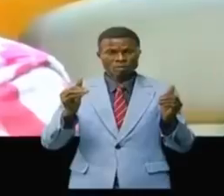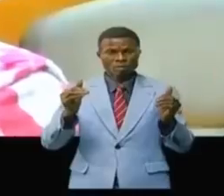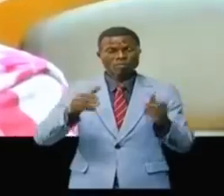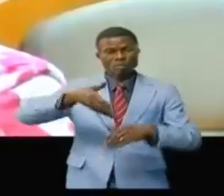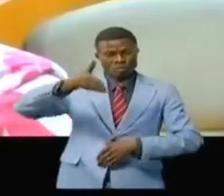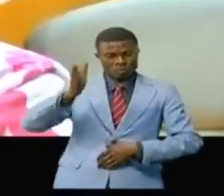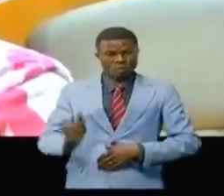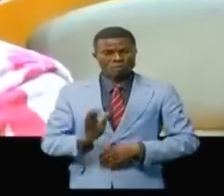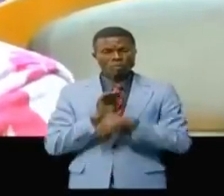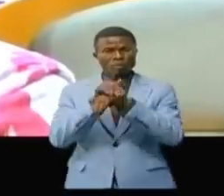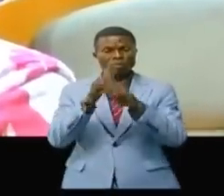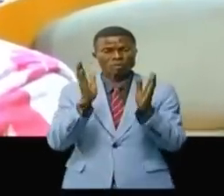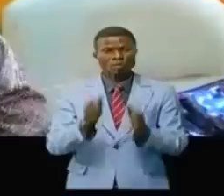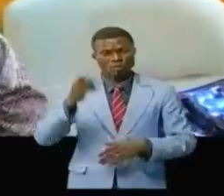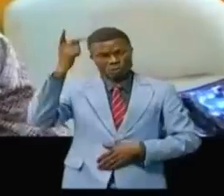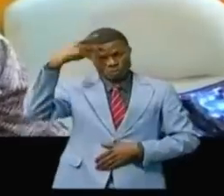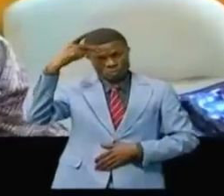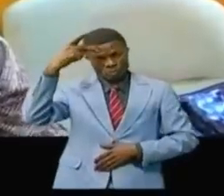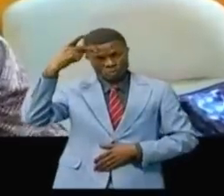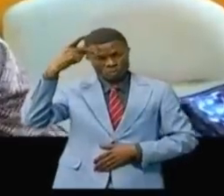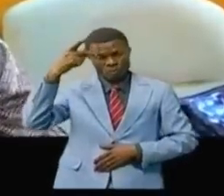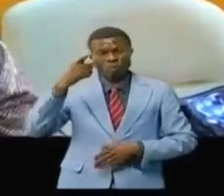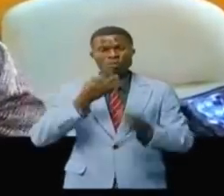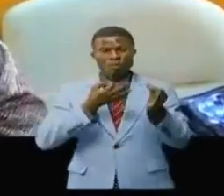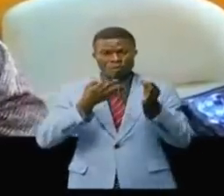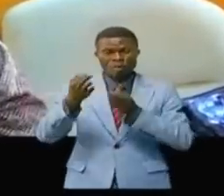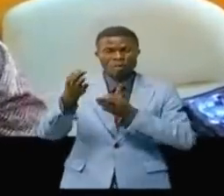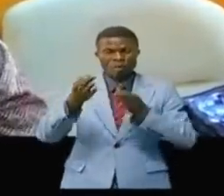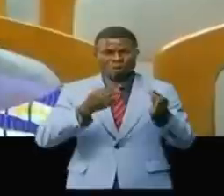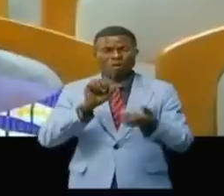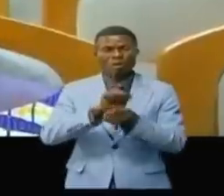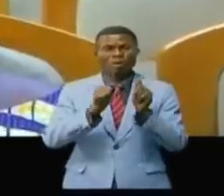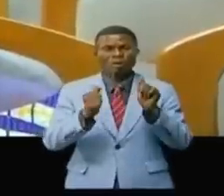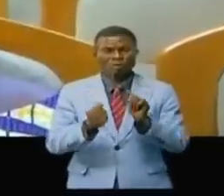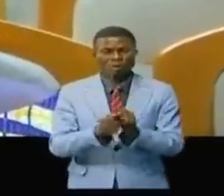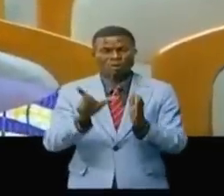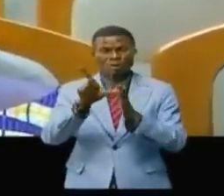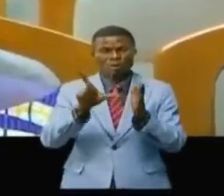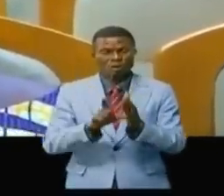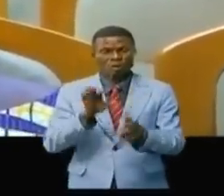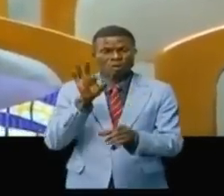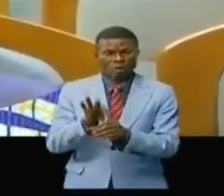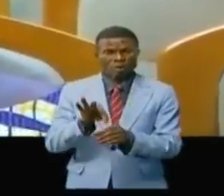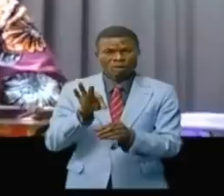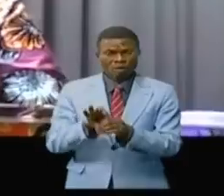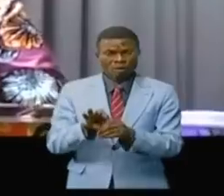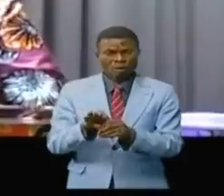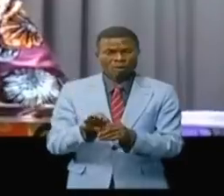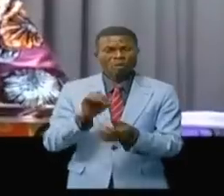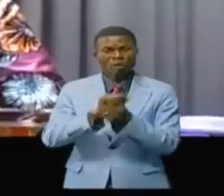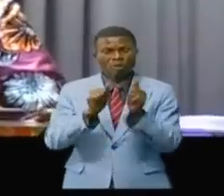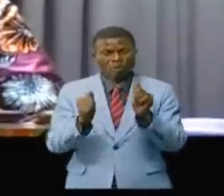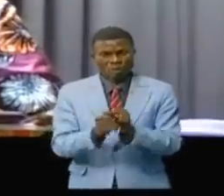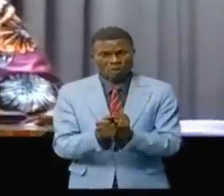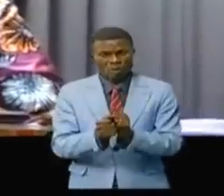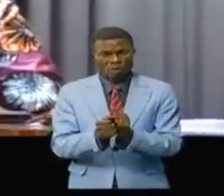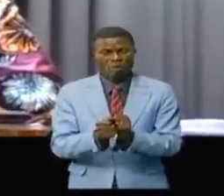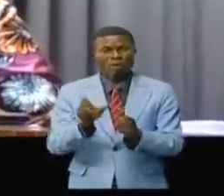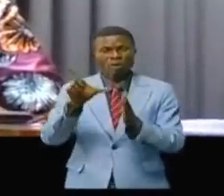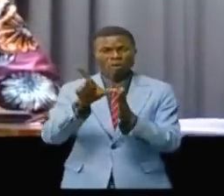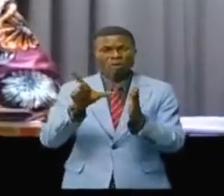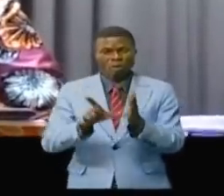expert en participation politique, ont exposé sur la question de la loi électorale, sur la question de la